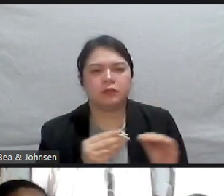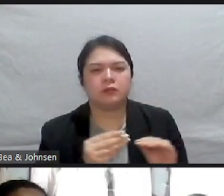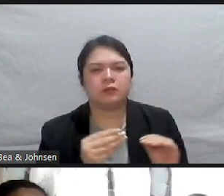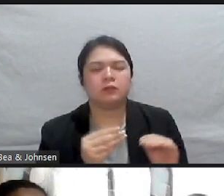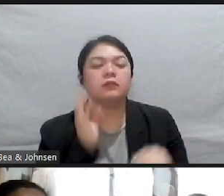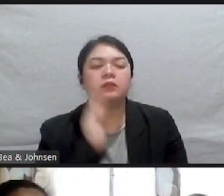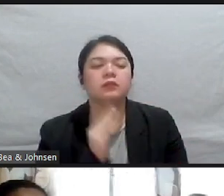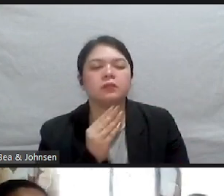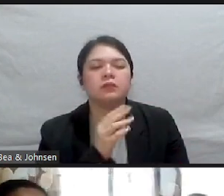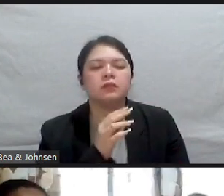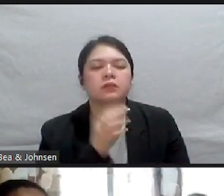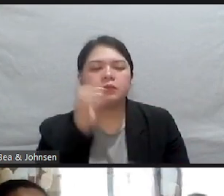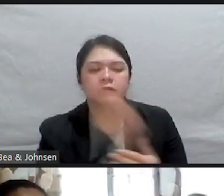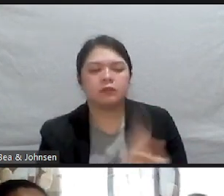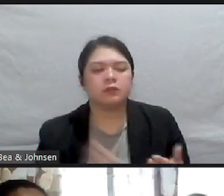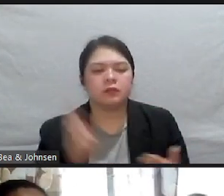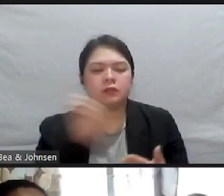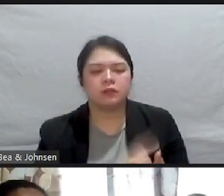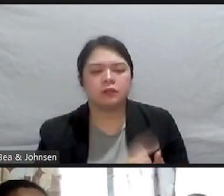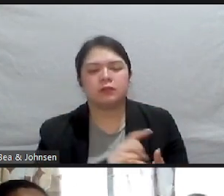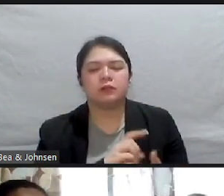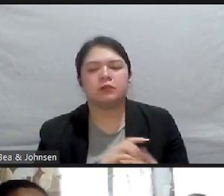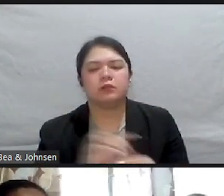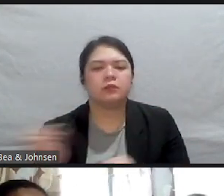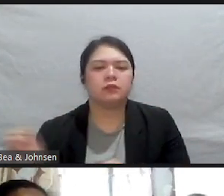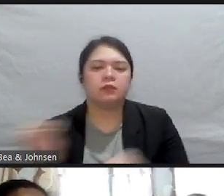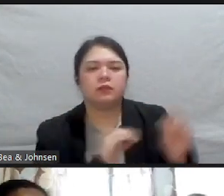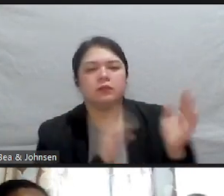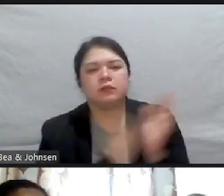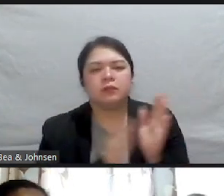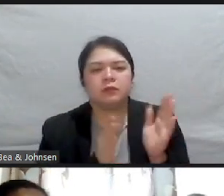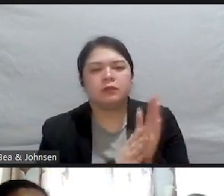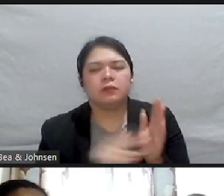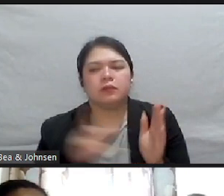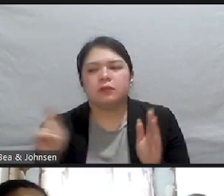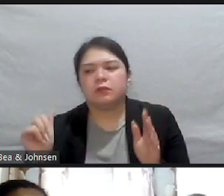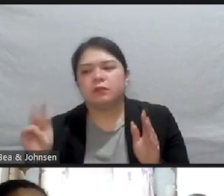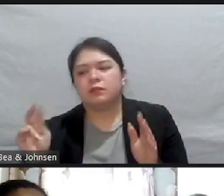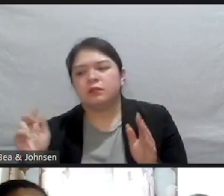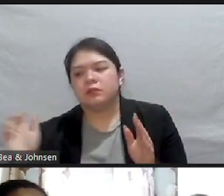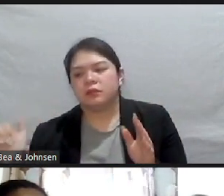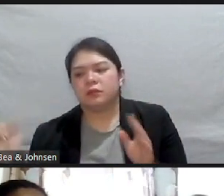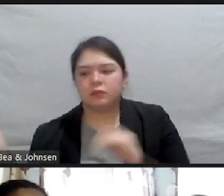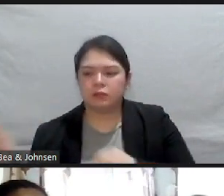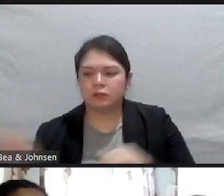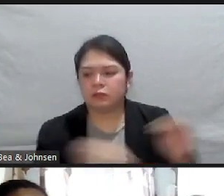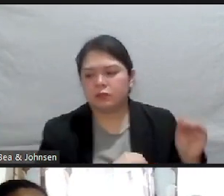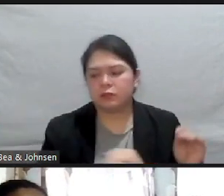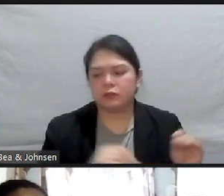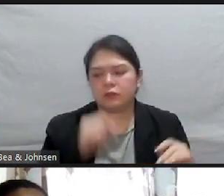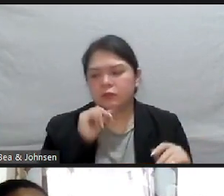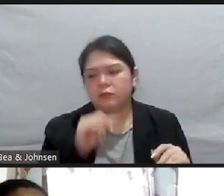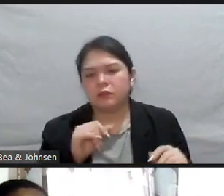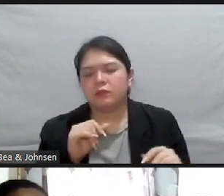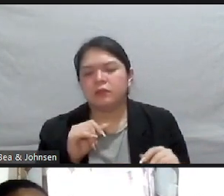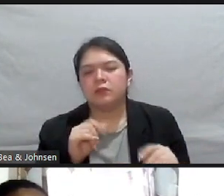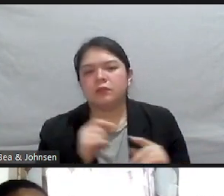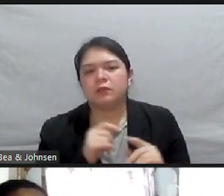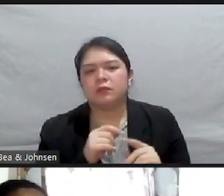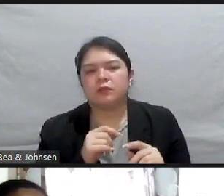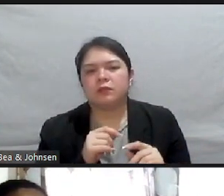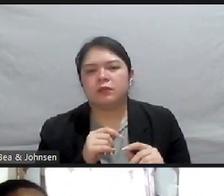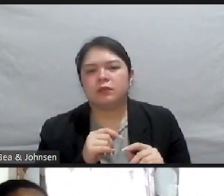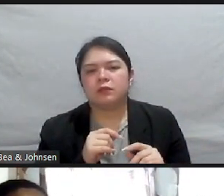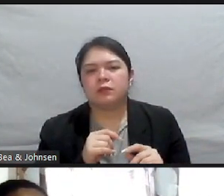discrimination, dahil lumipat siya ng school, ano, hindi sa kanila sa tanay, talagang hindi niya sinabi na dumagat siya. Nagpaputi siya